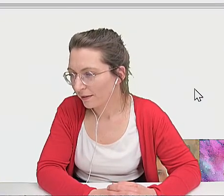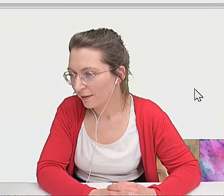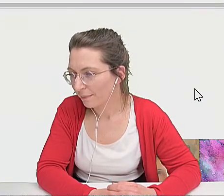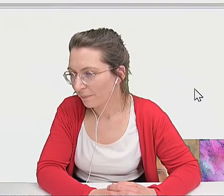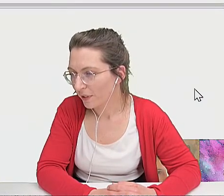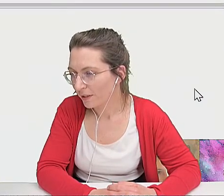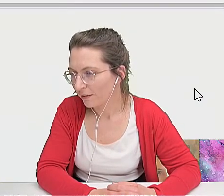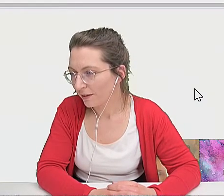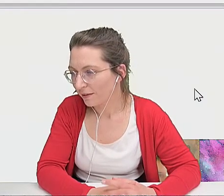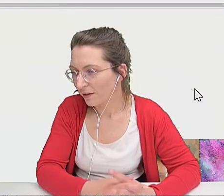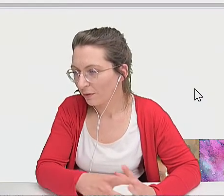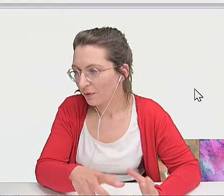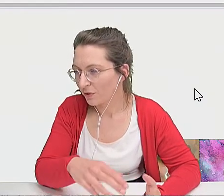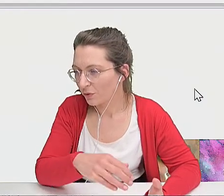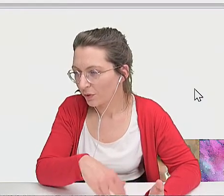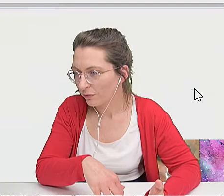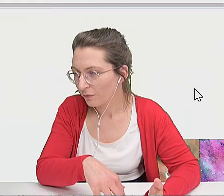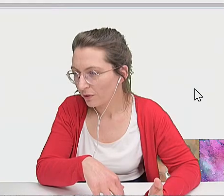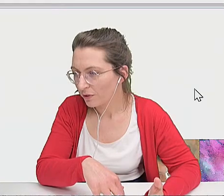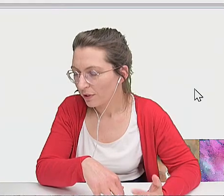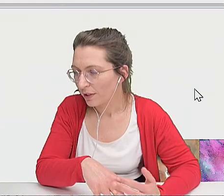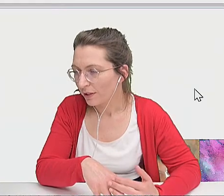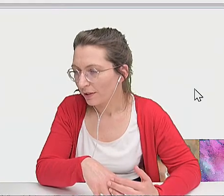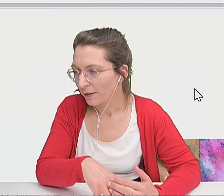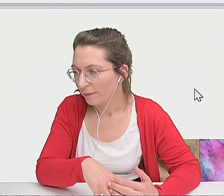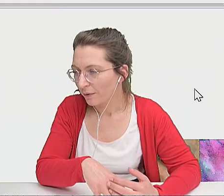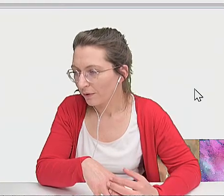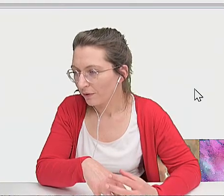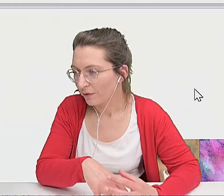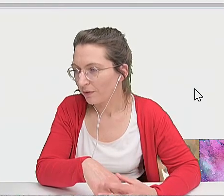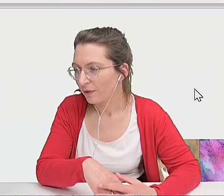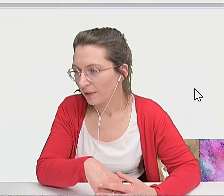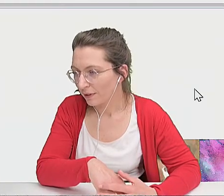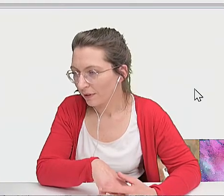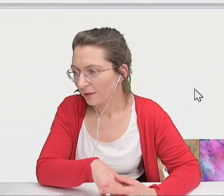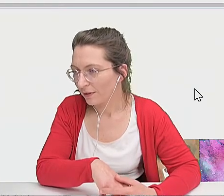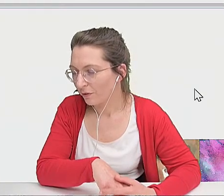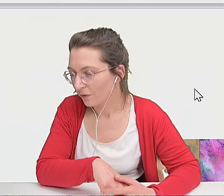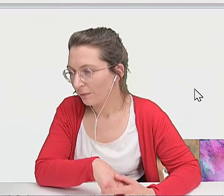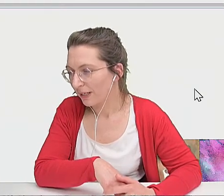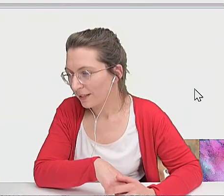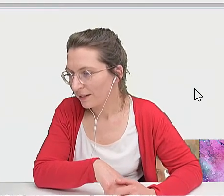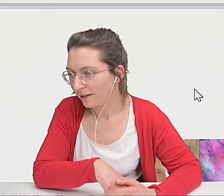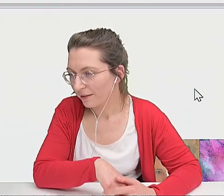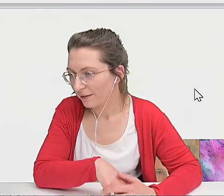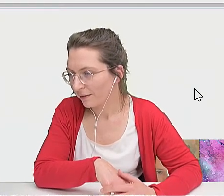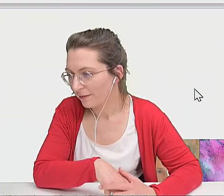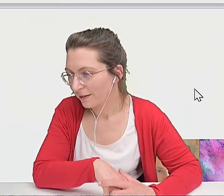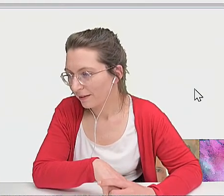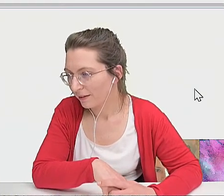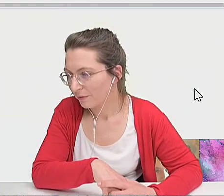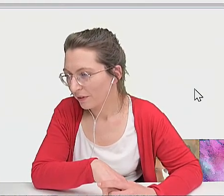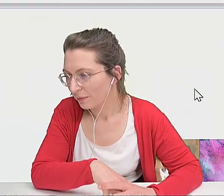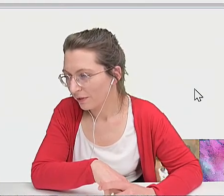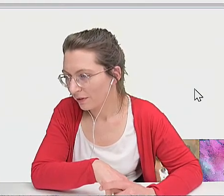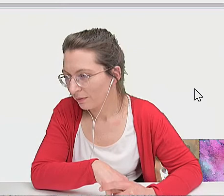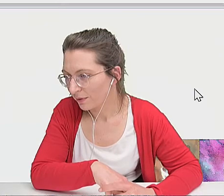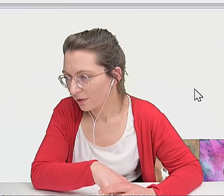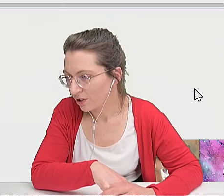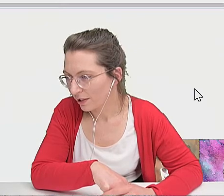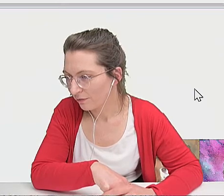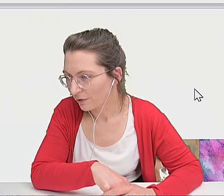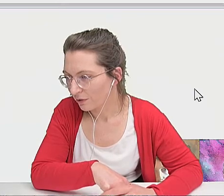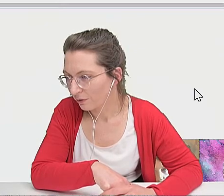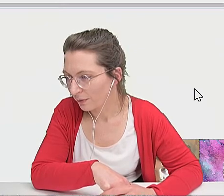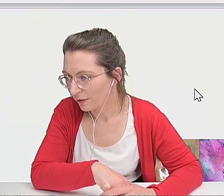überlegen, die der Roboter durchführt. Genau. In der Systematik das dann wieder